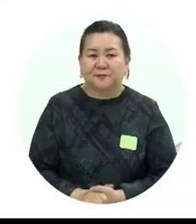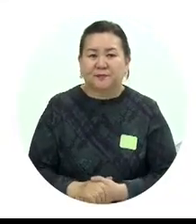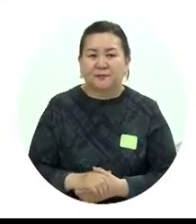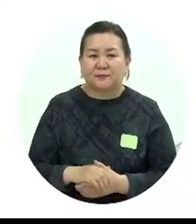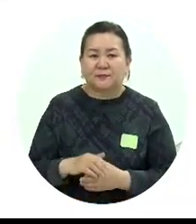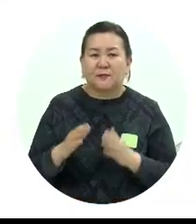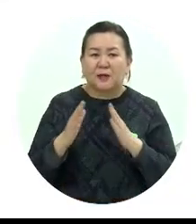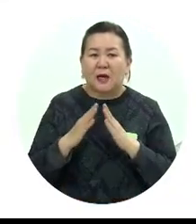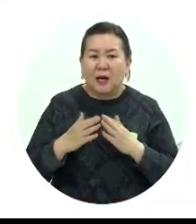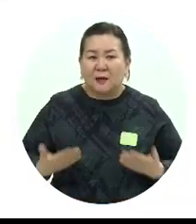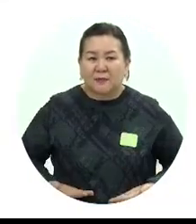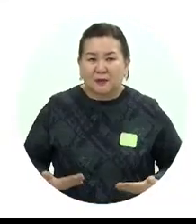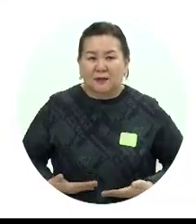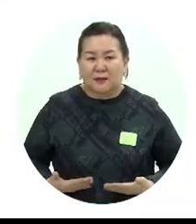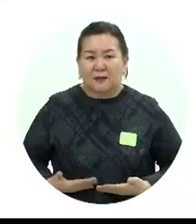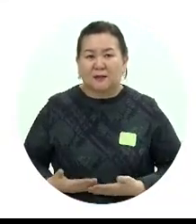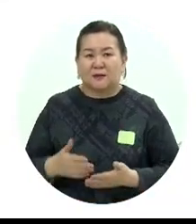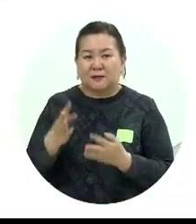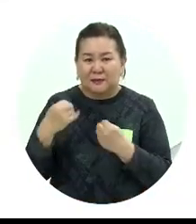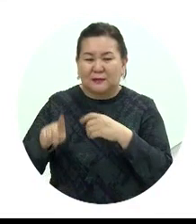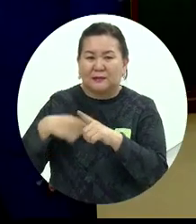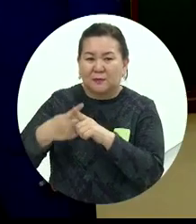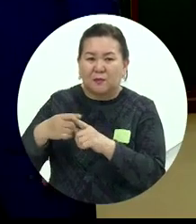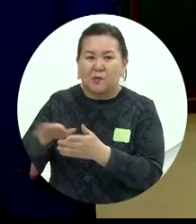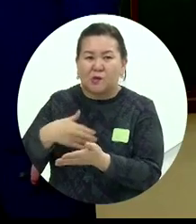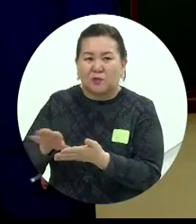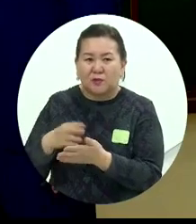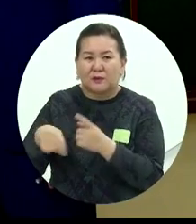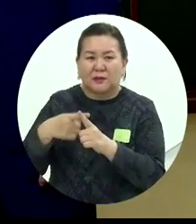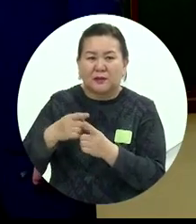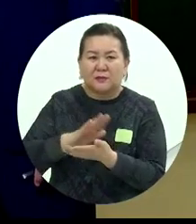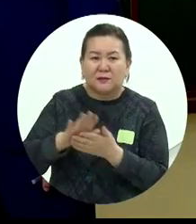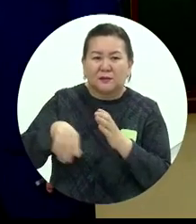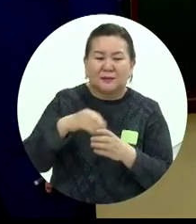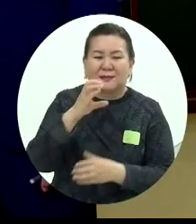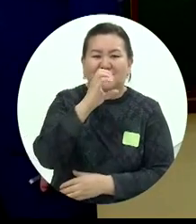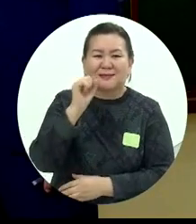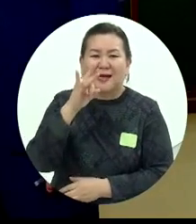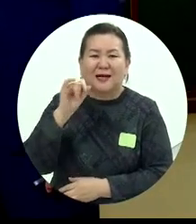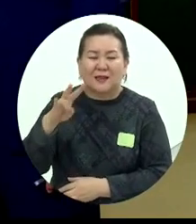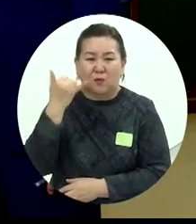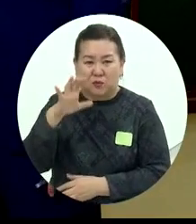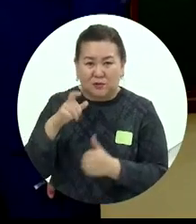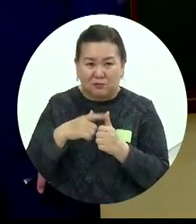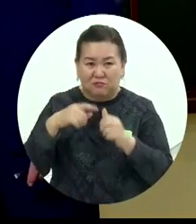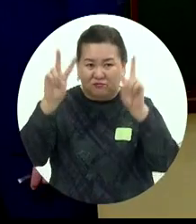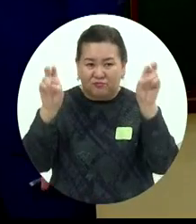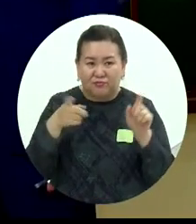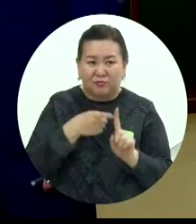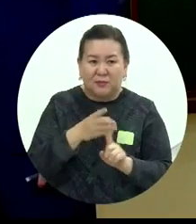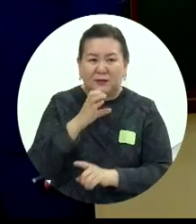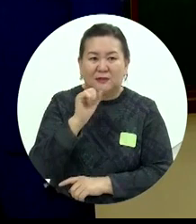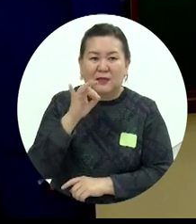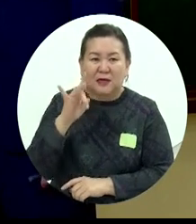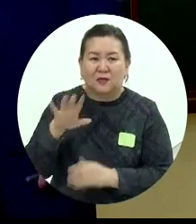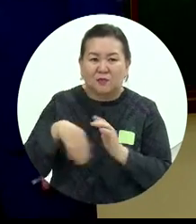За аж ахуйн хэрэгцээнээс гарсан бохир усыг бол дахин зөвшөөрлөн ашиглахыг бол саарал ус гэж нэрлэдэг. За саарал усыг аж ахуйд